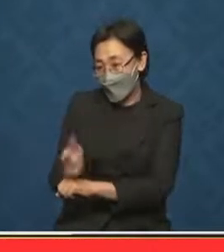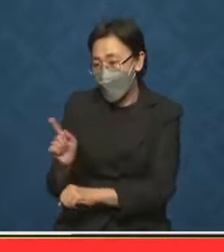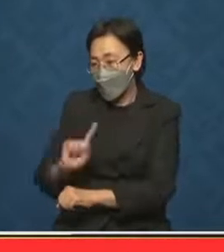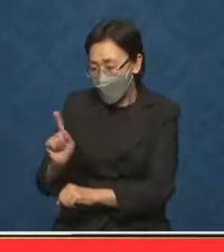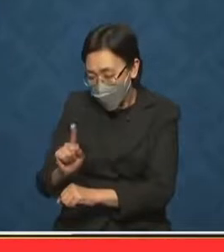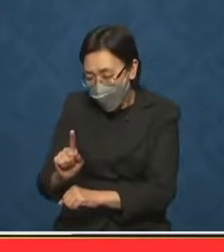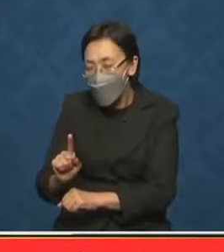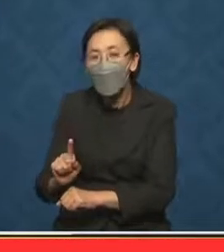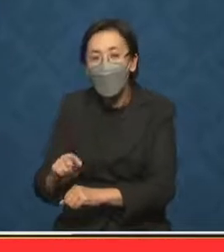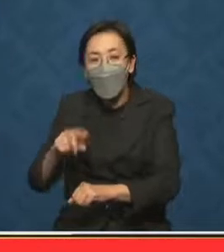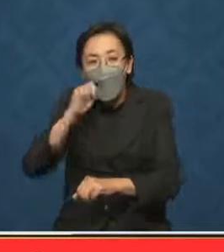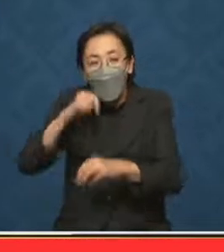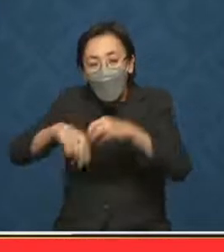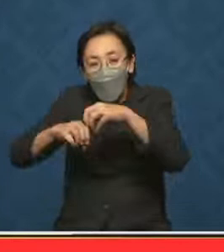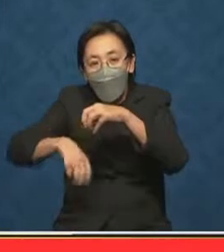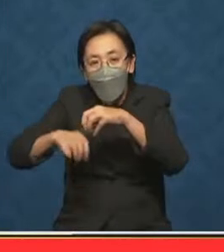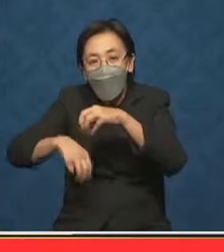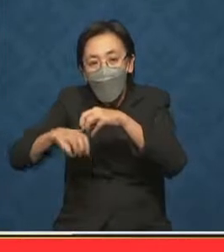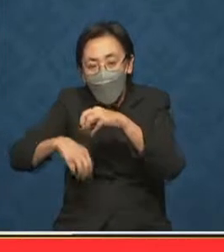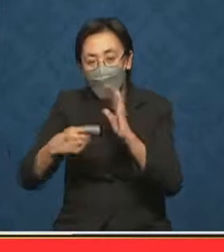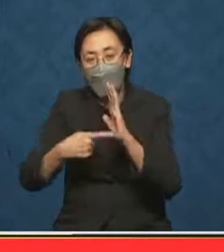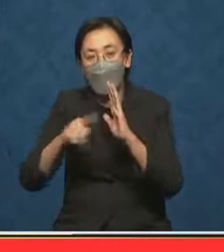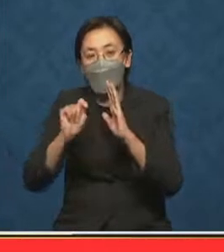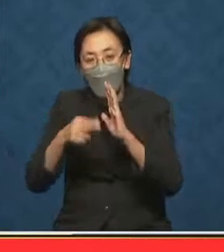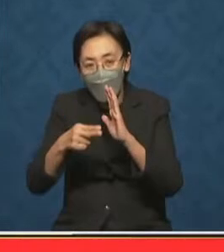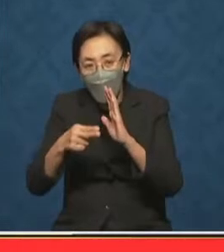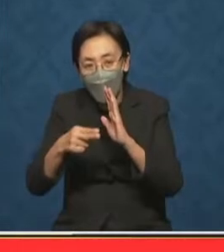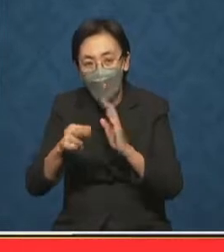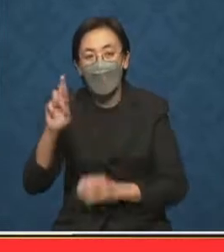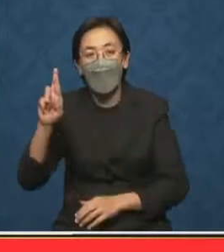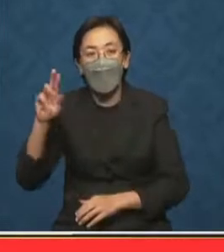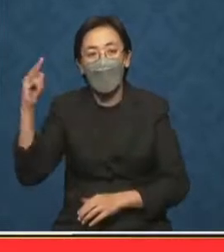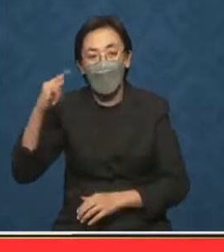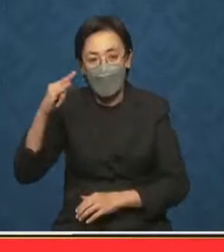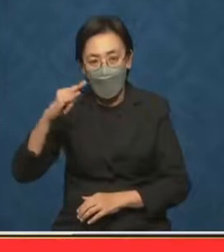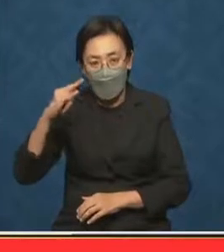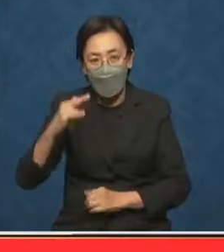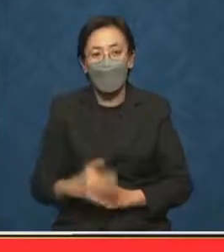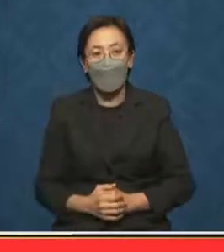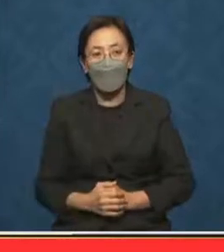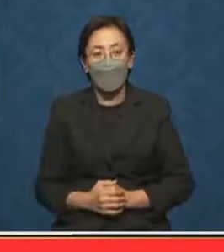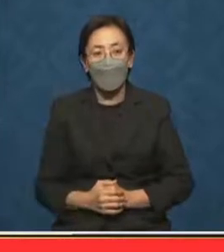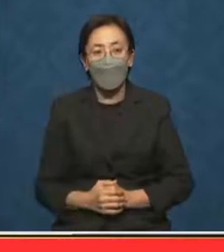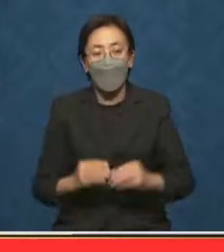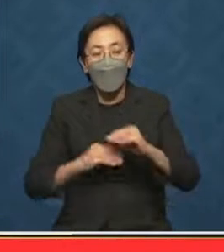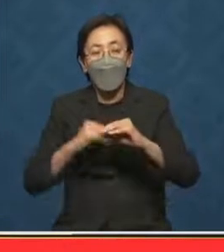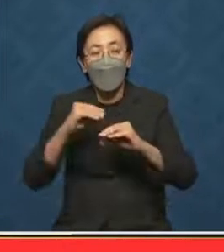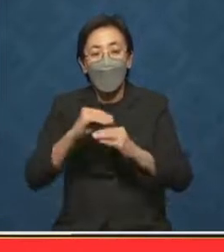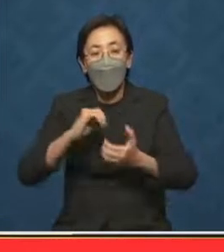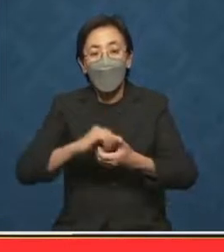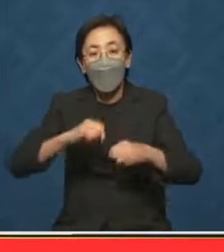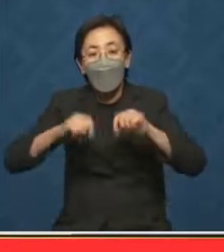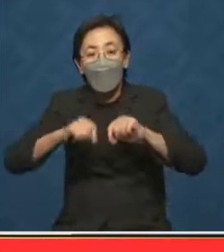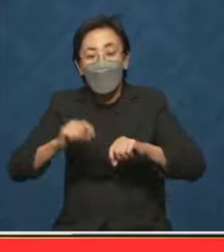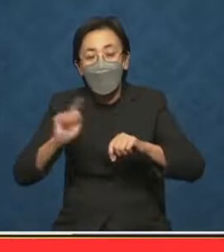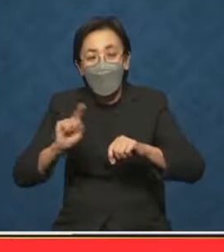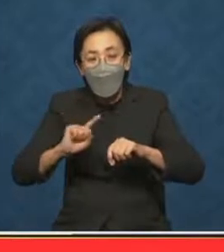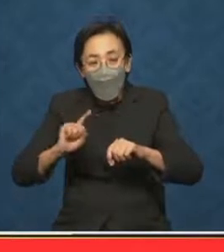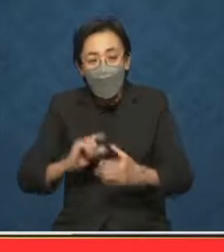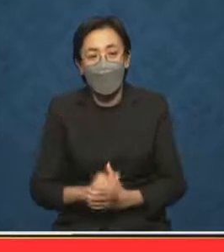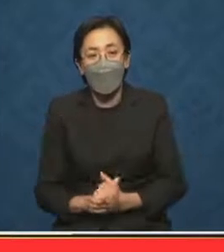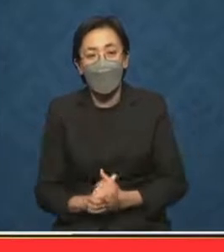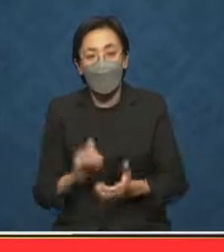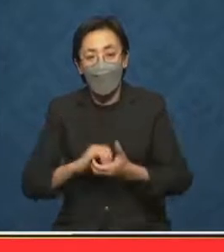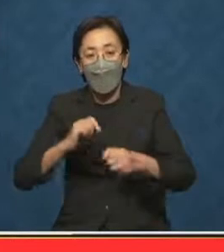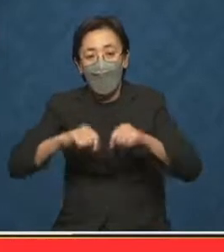พน้ปชนในเขตจัหวดประทมธานีและลงสิทธิในโครงการสัญานั้นมีกำหนดระยะ